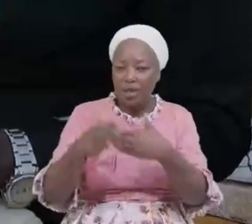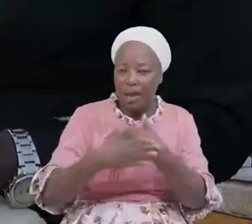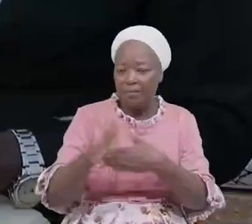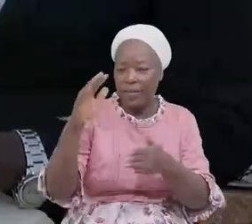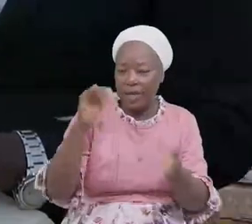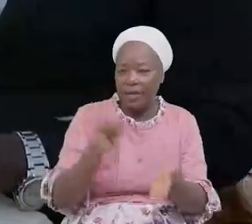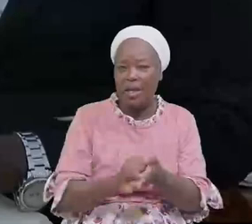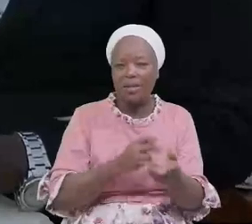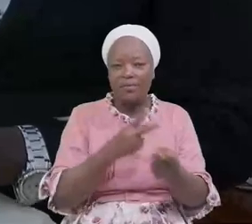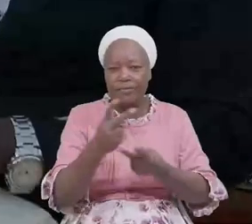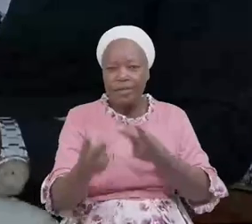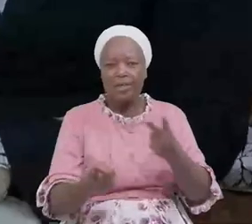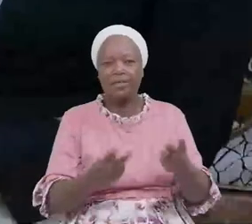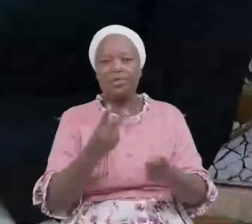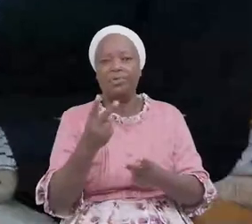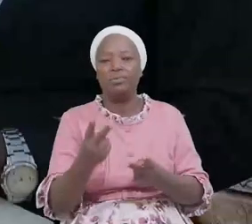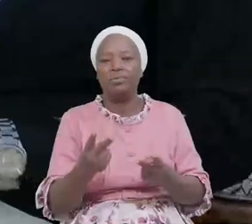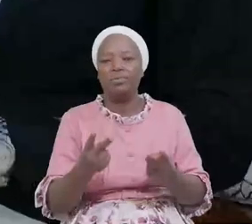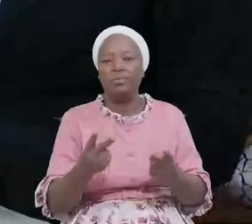Et voyez, tout suit cette visitation-là.